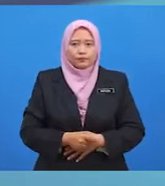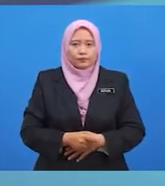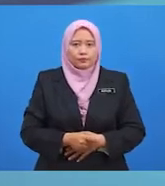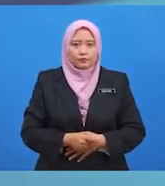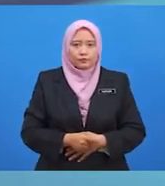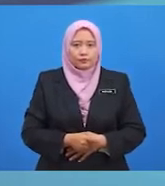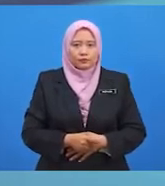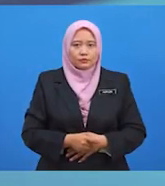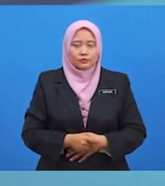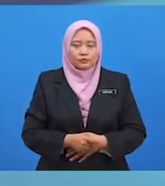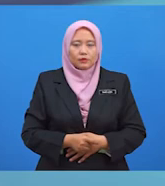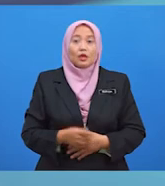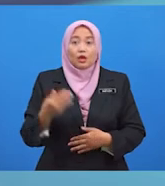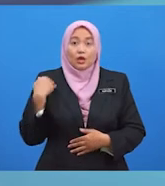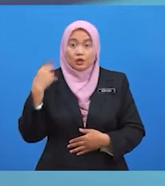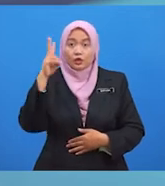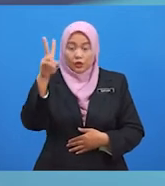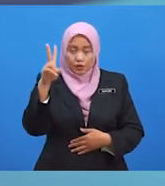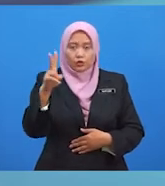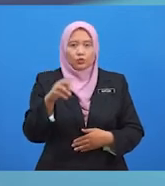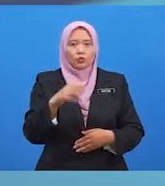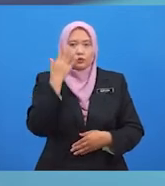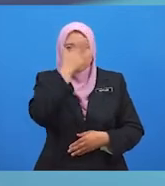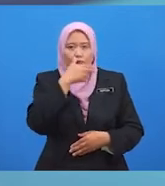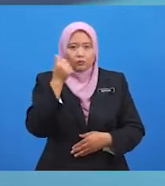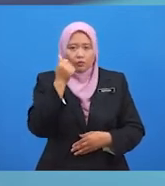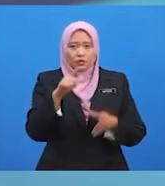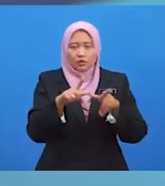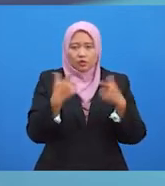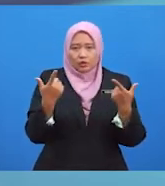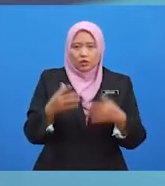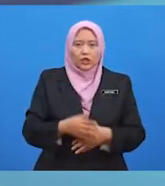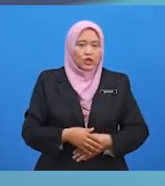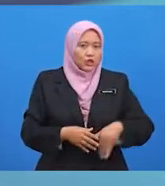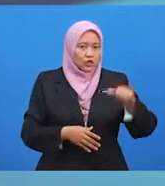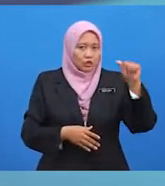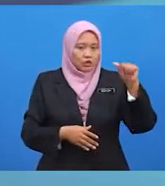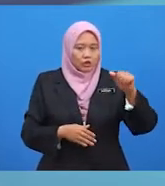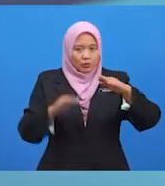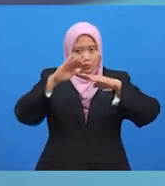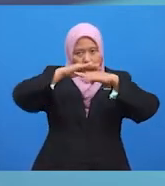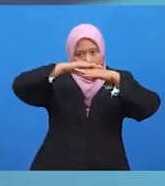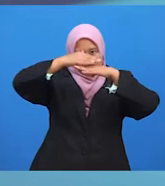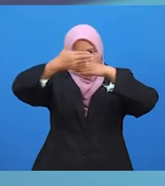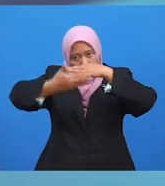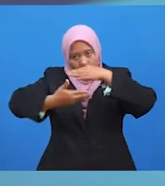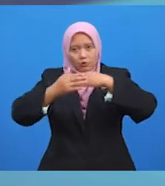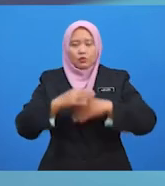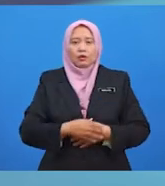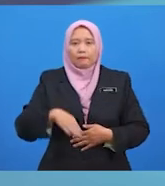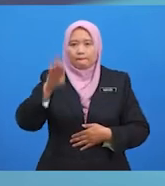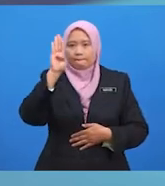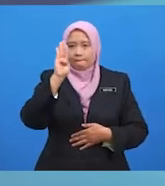Ianya juga mempunyai dua permukaan yang berbeza. Permukaan A melengkung,